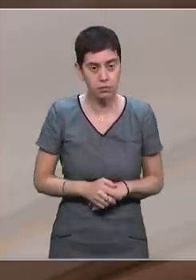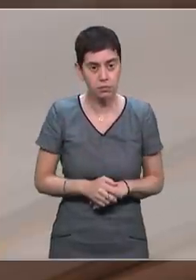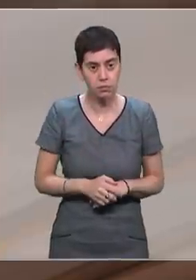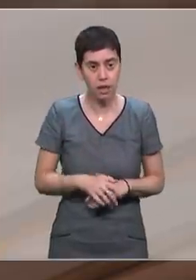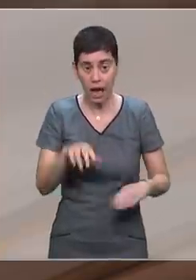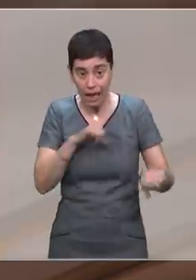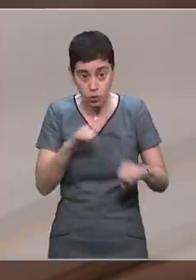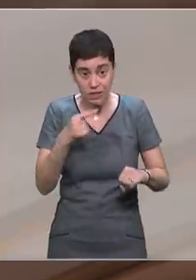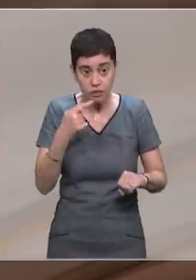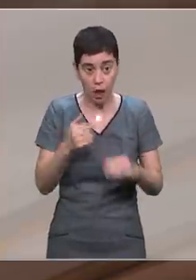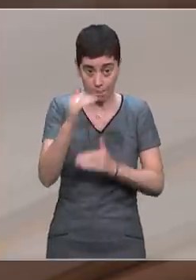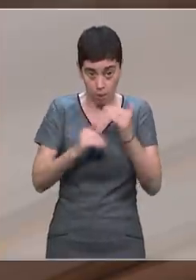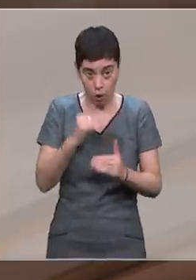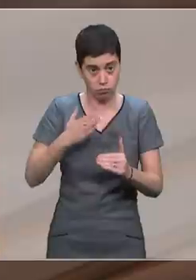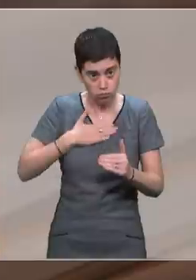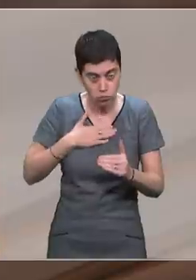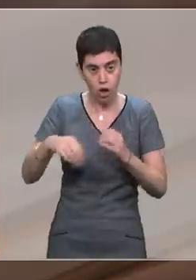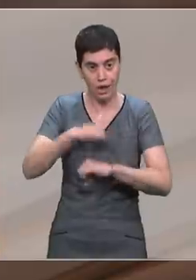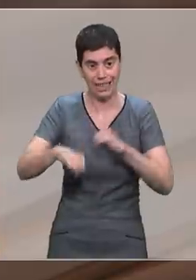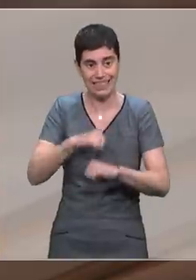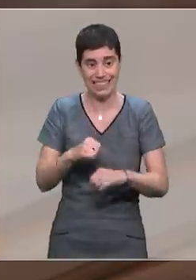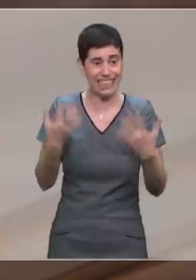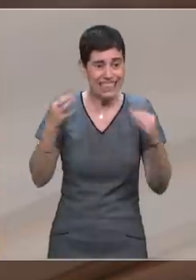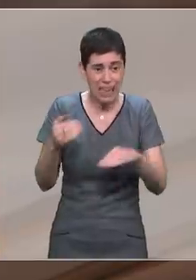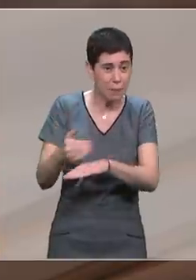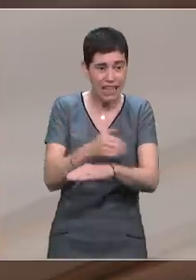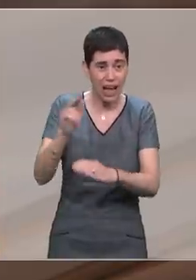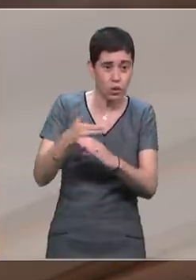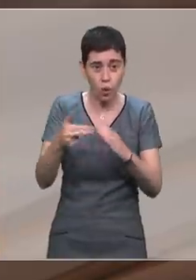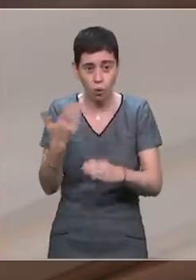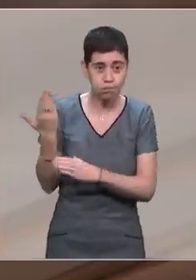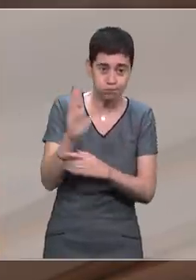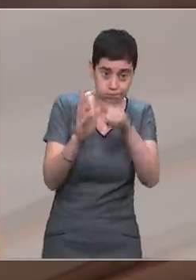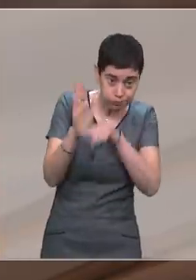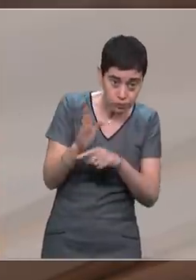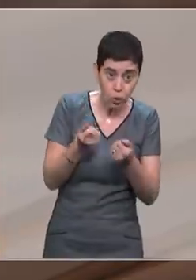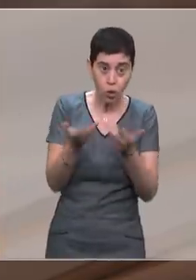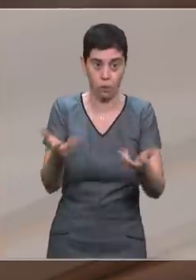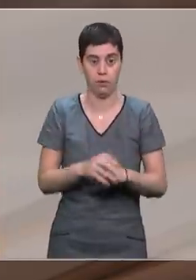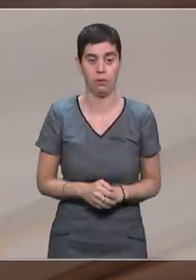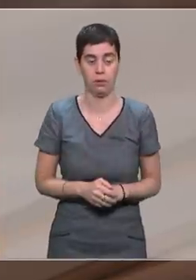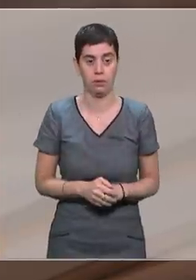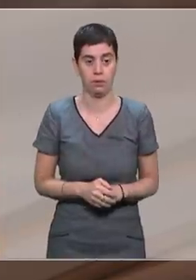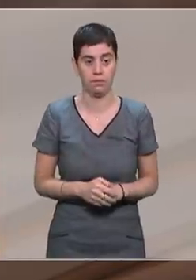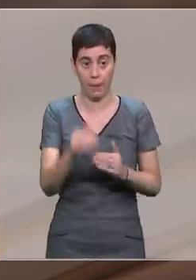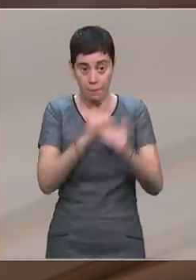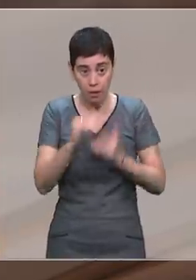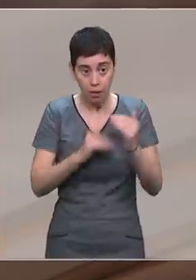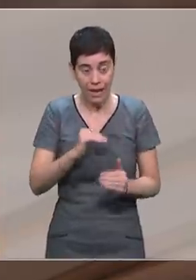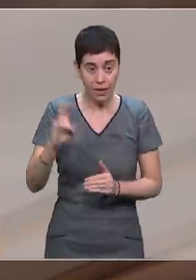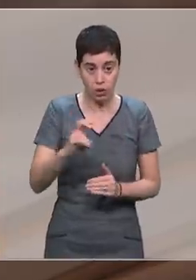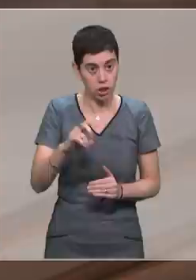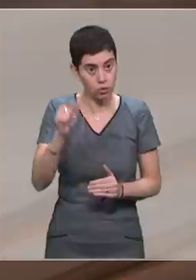plan que nous bâtissons. L'action, c'est les dizaines de milliards d'euros qui vous seront bientôt présentés. C'est la planification écologique qui est portée. Mais